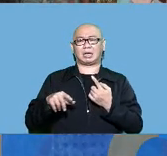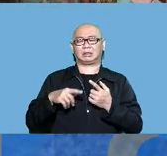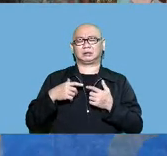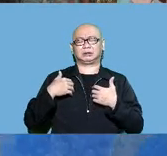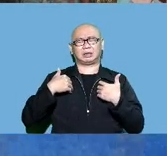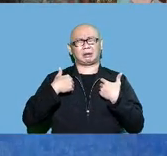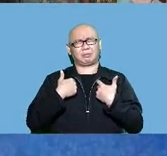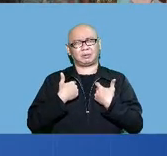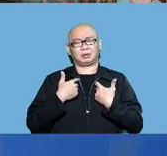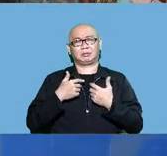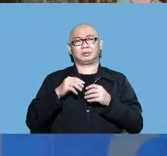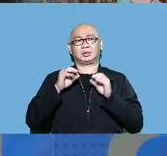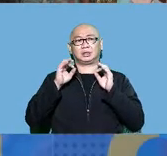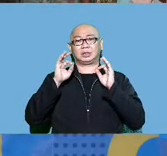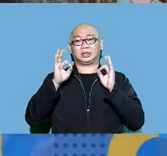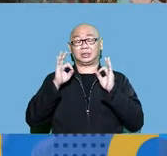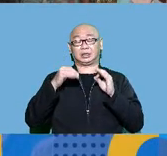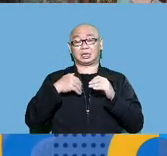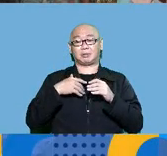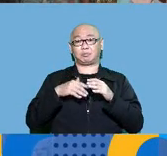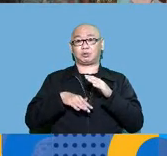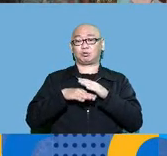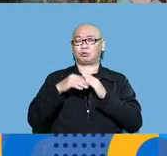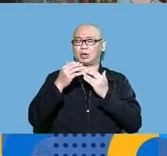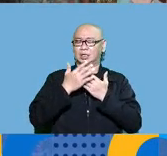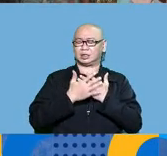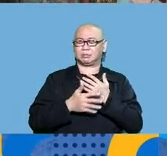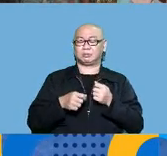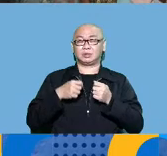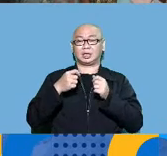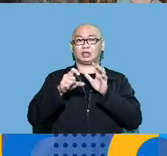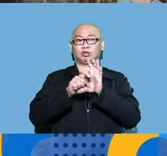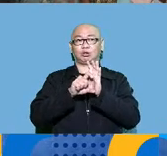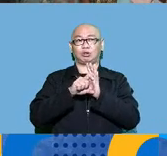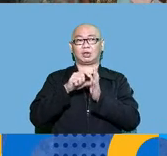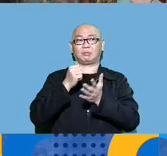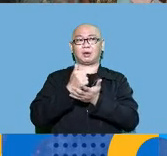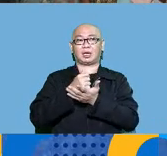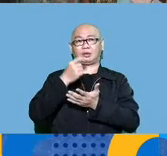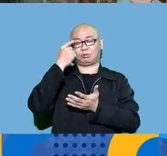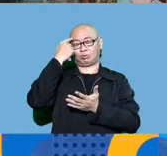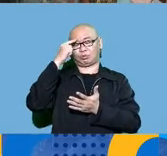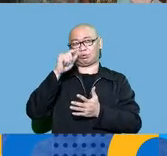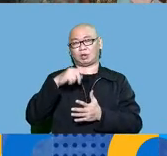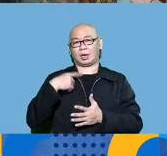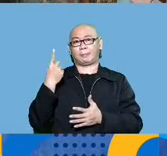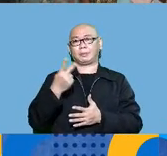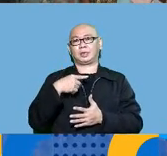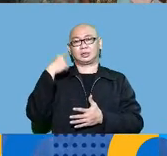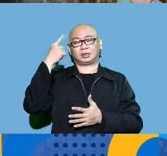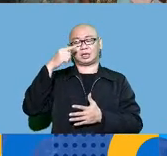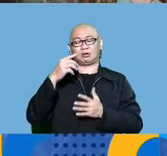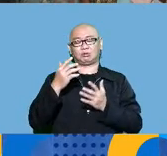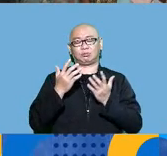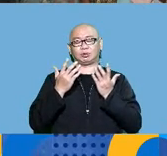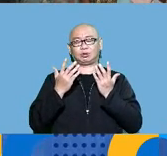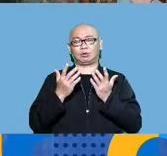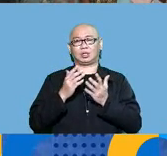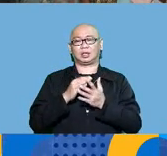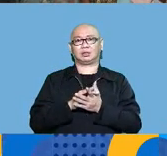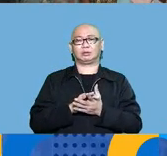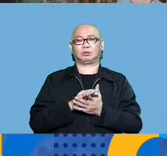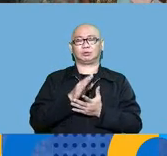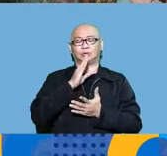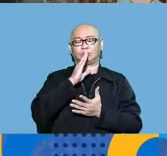mendidik dengan penuh kasih sayang, memberikan tauladan yang baik bagi kami, yang selalu berdoa dengan